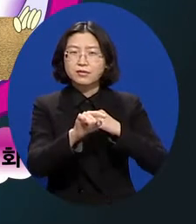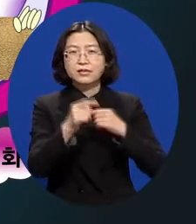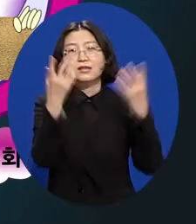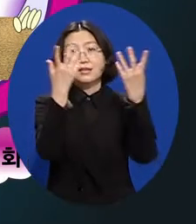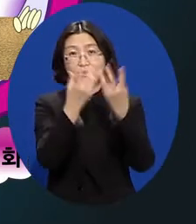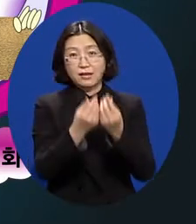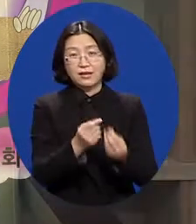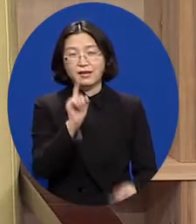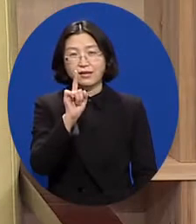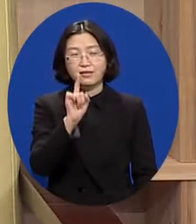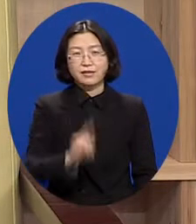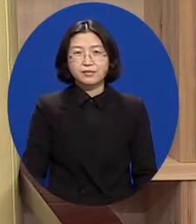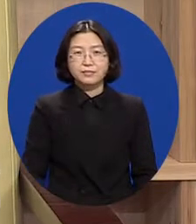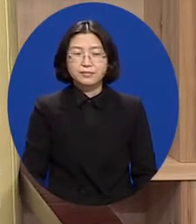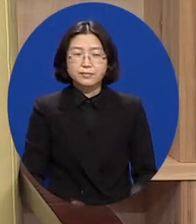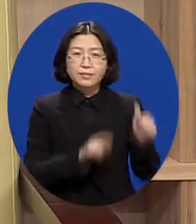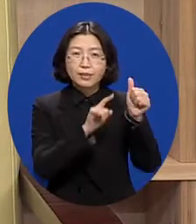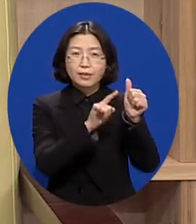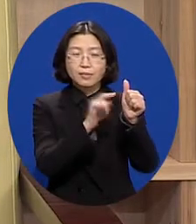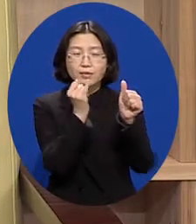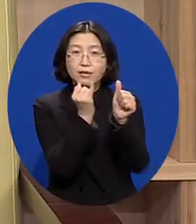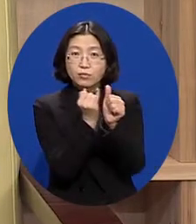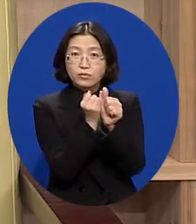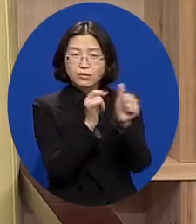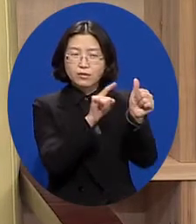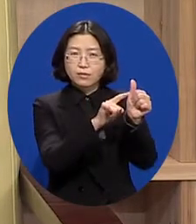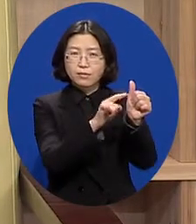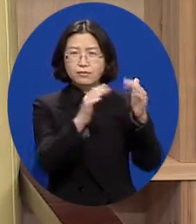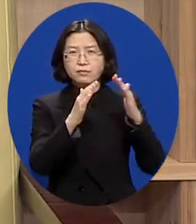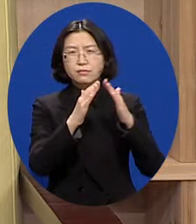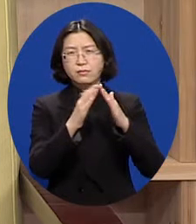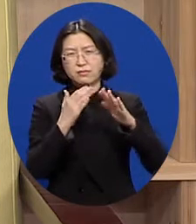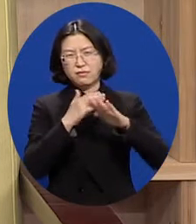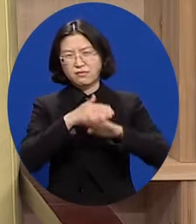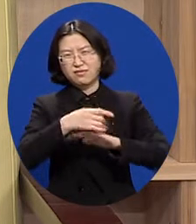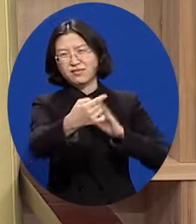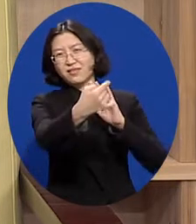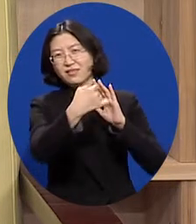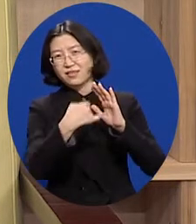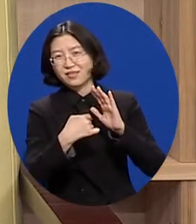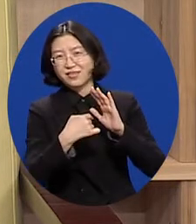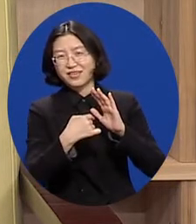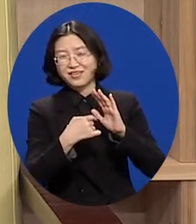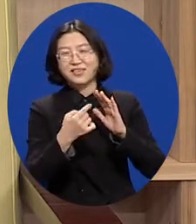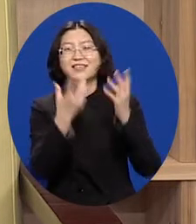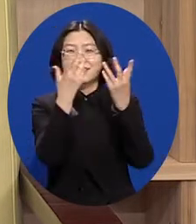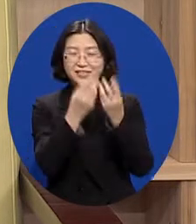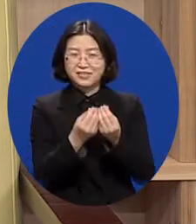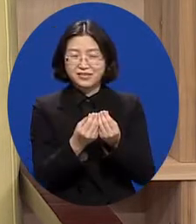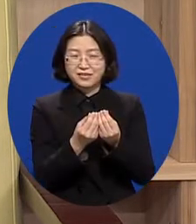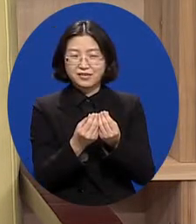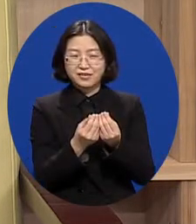것 같습니다. 남편분이 집에 늦게 들어오는 상황을 한번 예상을 한번 해볼까요?